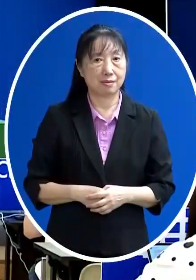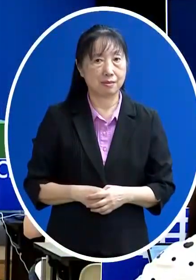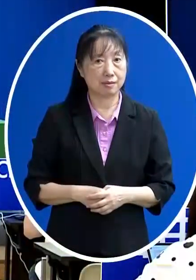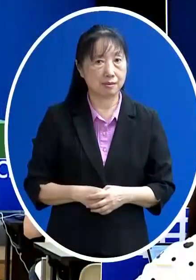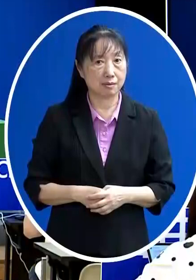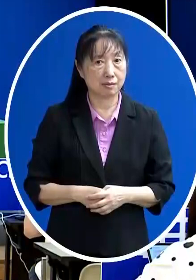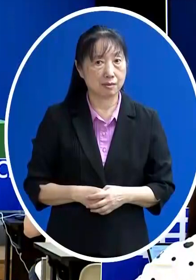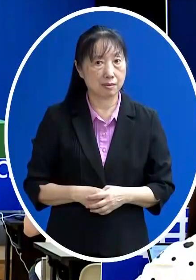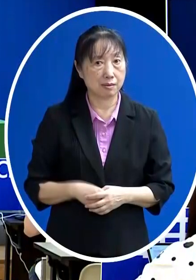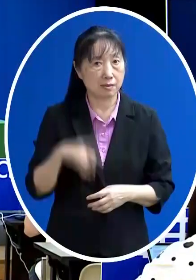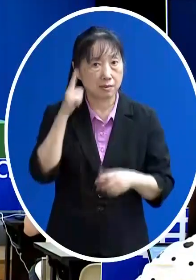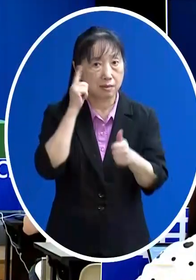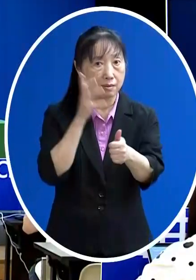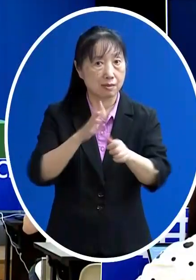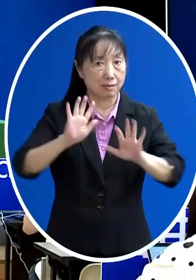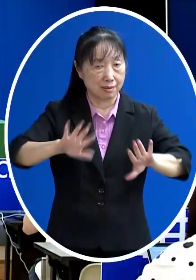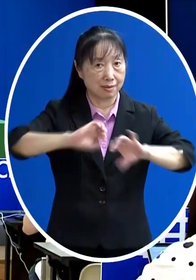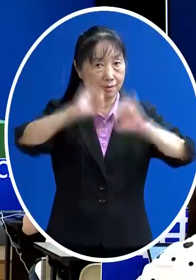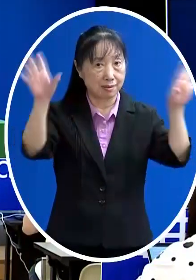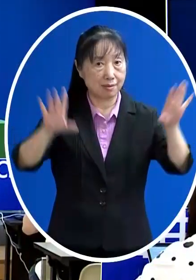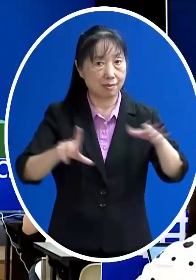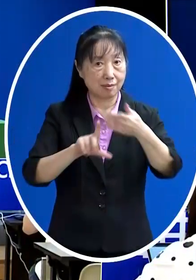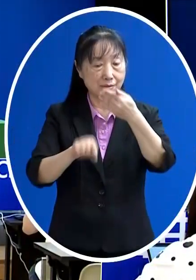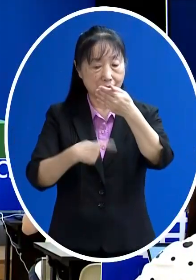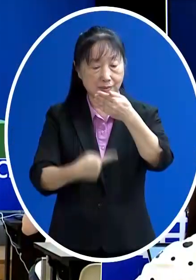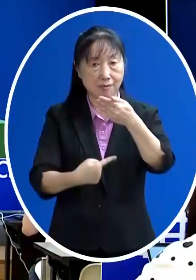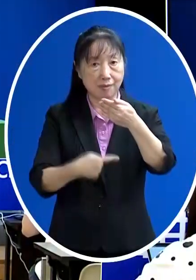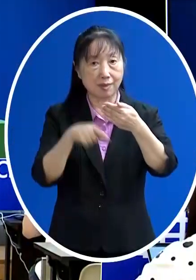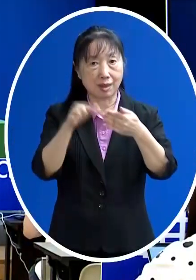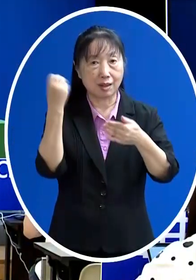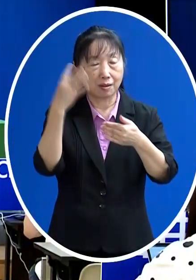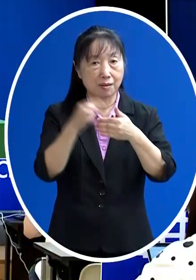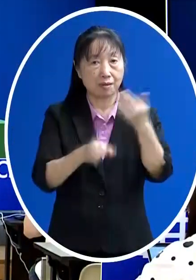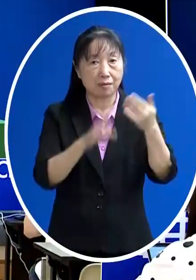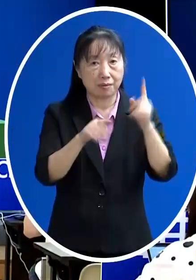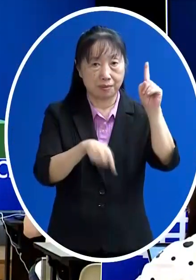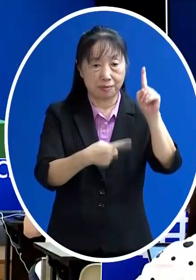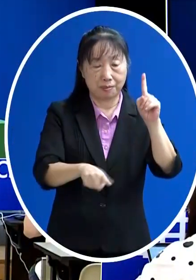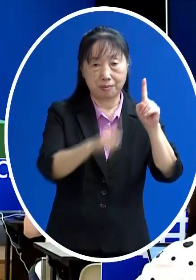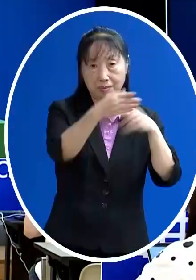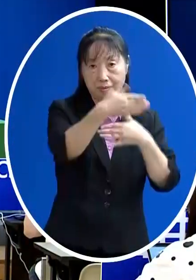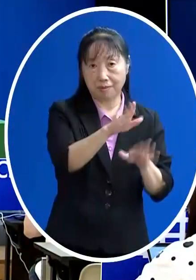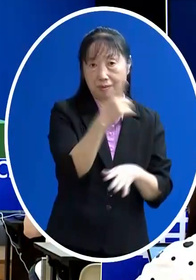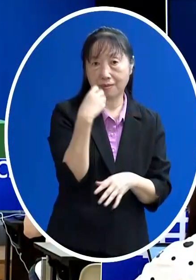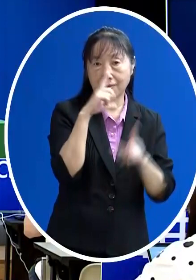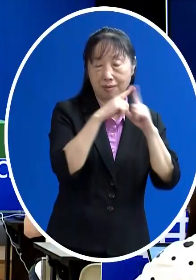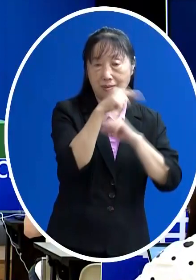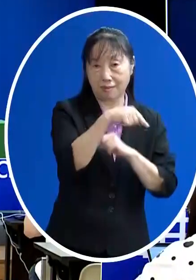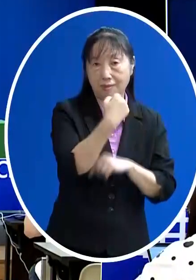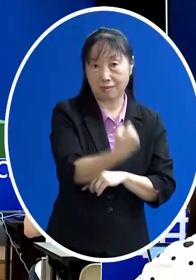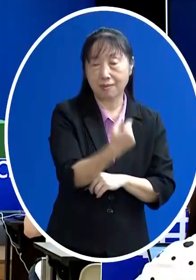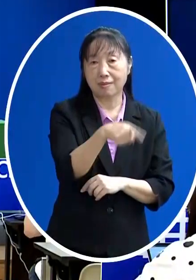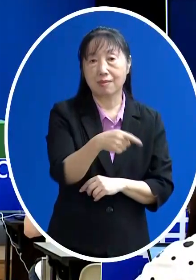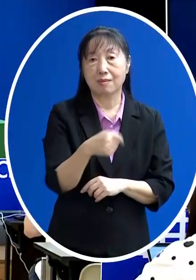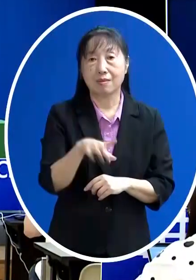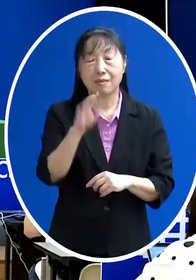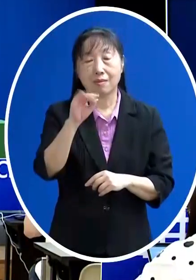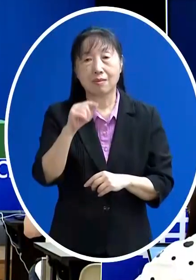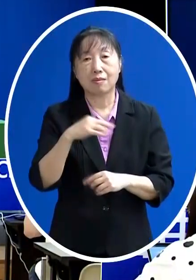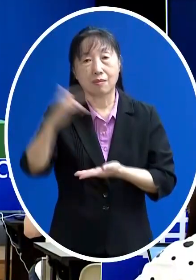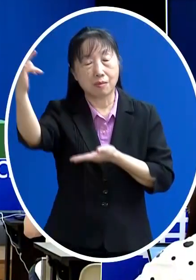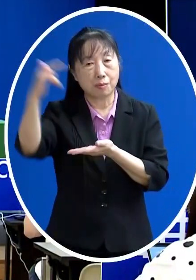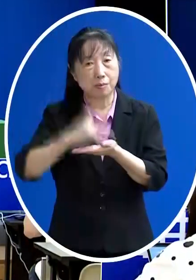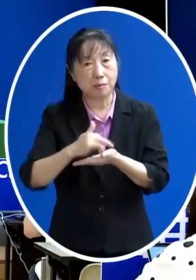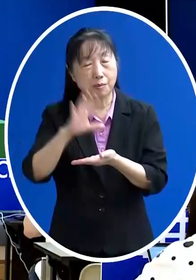好，想要请问，我们今天宣布放宽可以返家1人1室之后，有没有预估是说入境上限可以再提升，或者是说可以